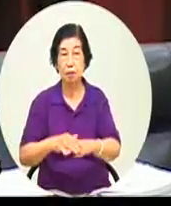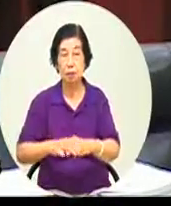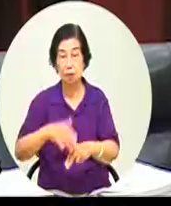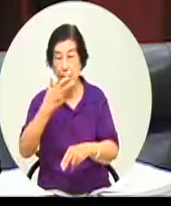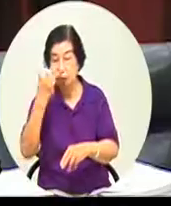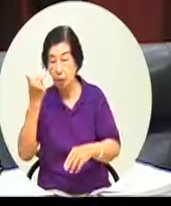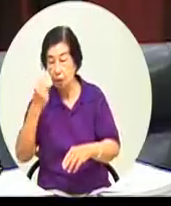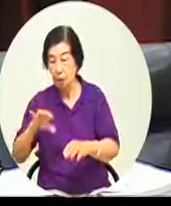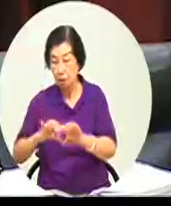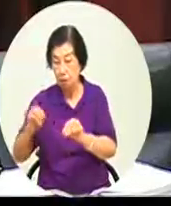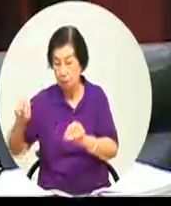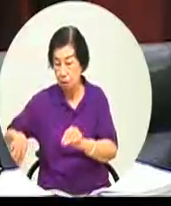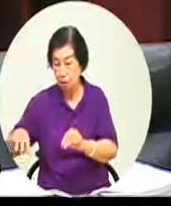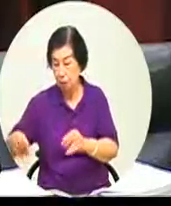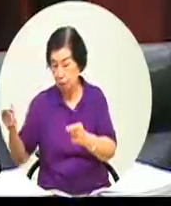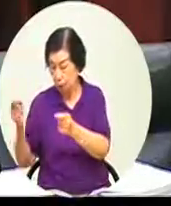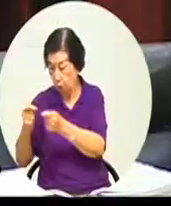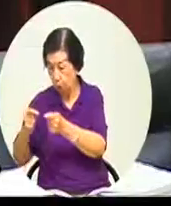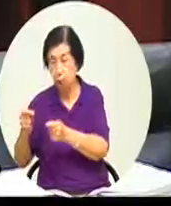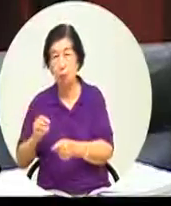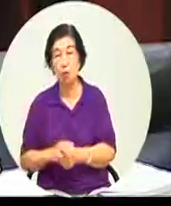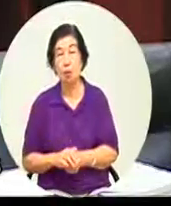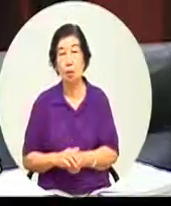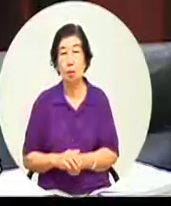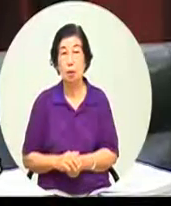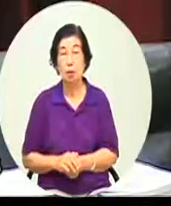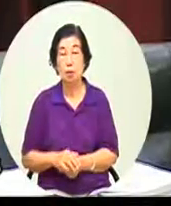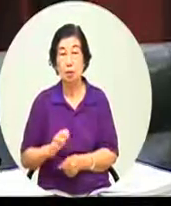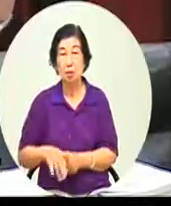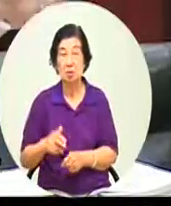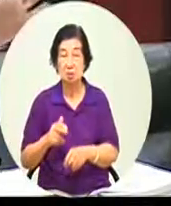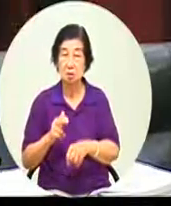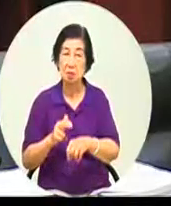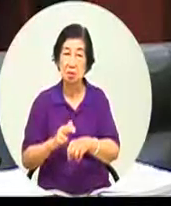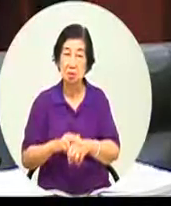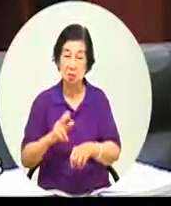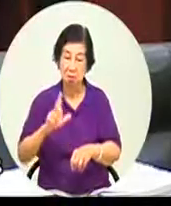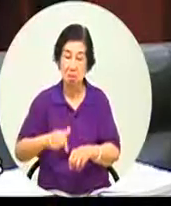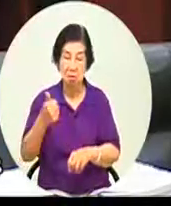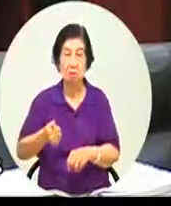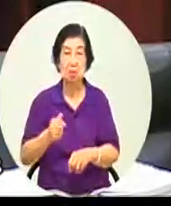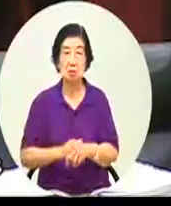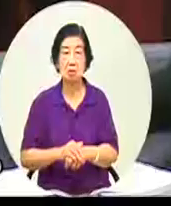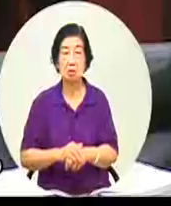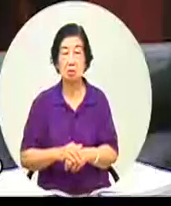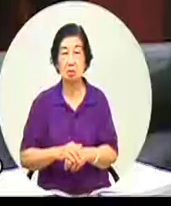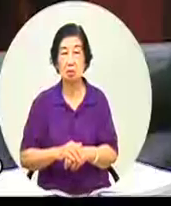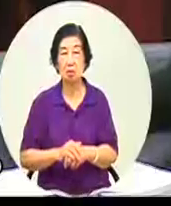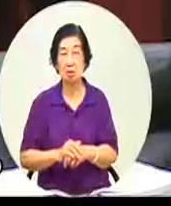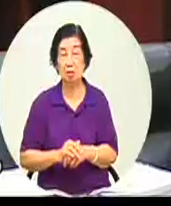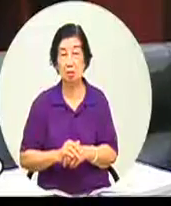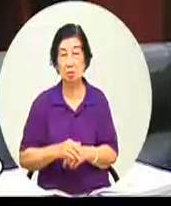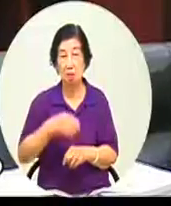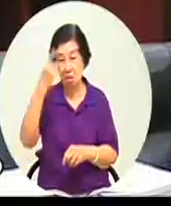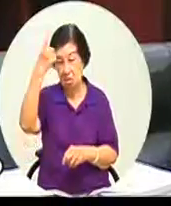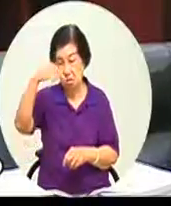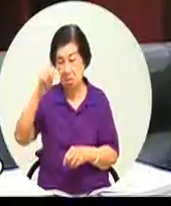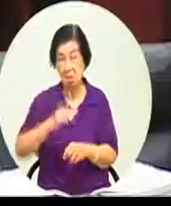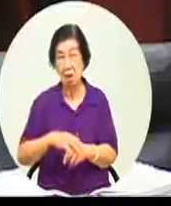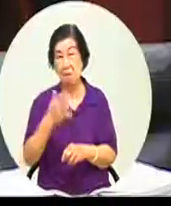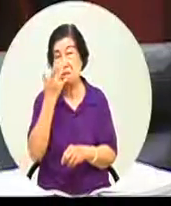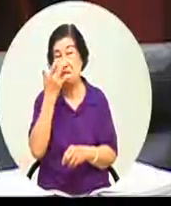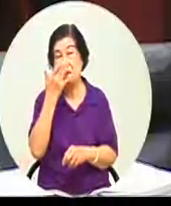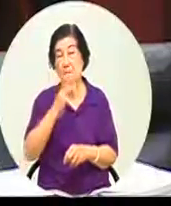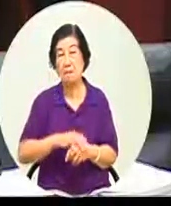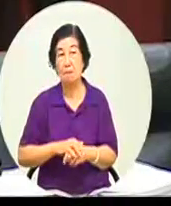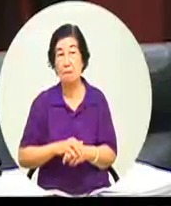在，我讲我弄这，但迄个师傅可能嘛唔捌伊，伊讲林先生，你弄这无水，你也看